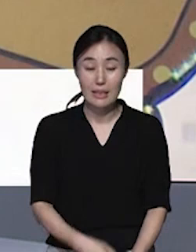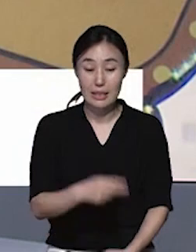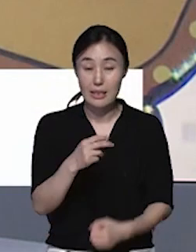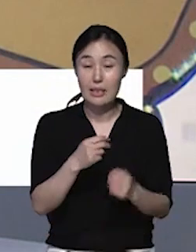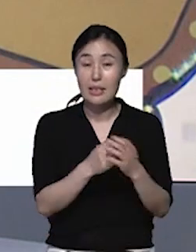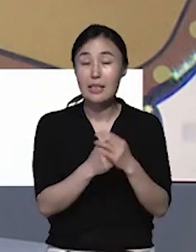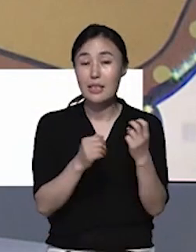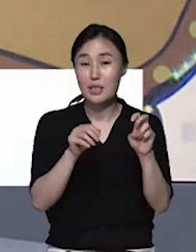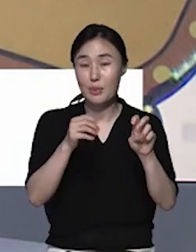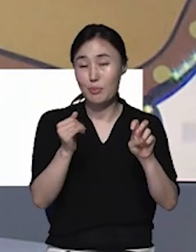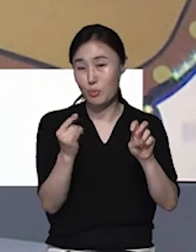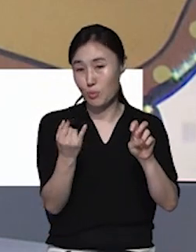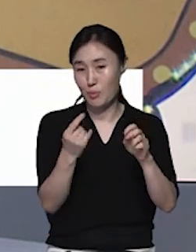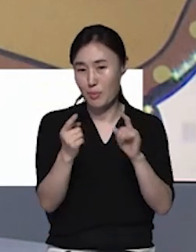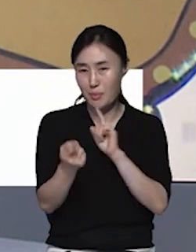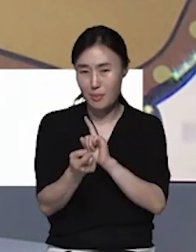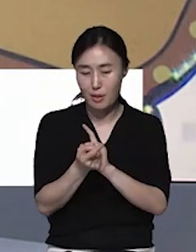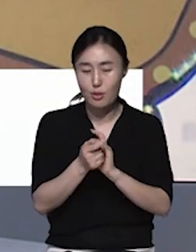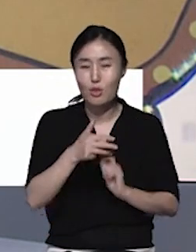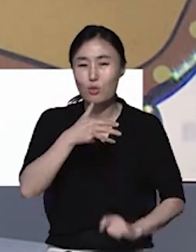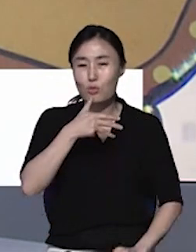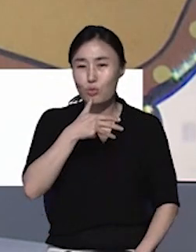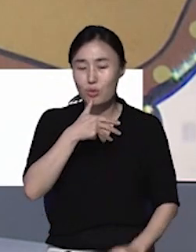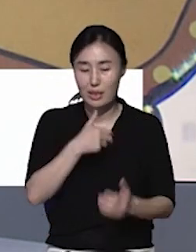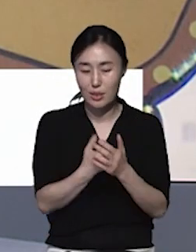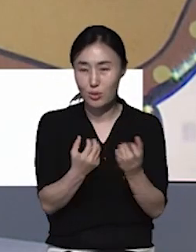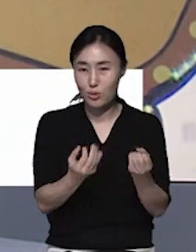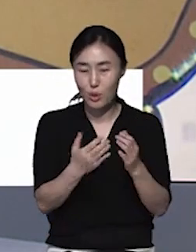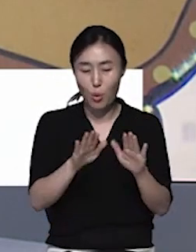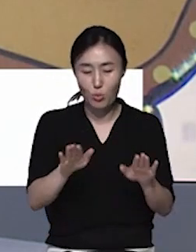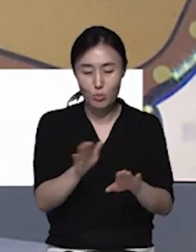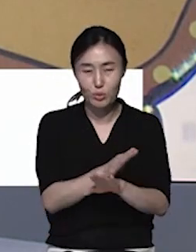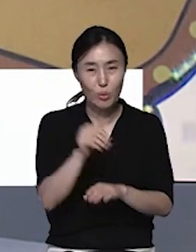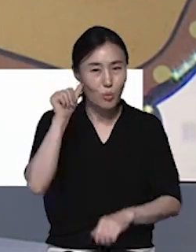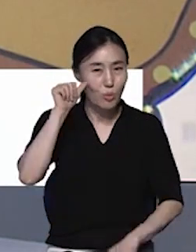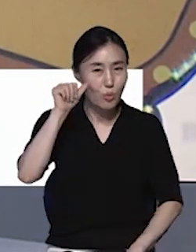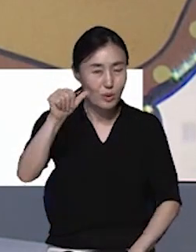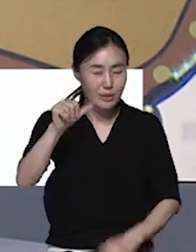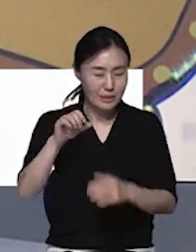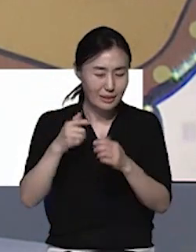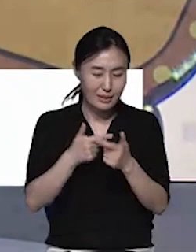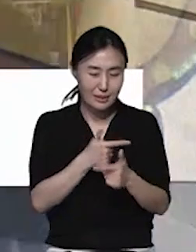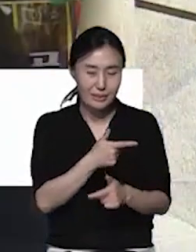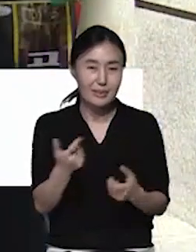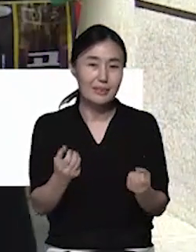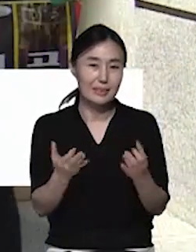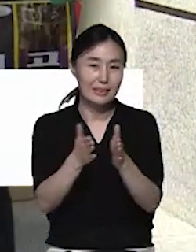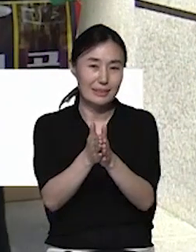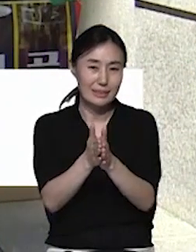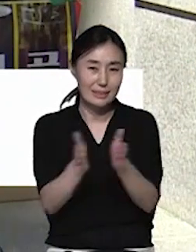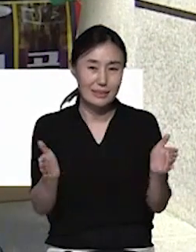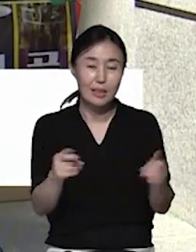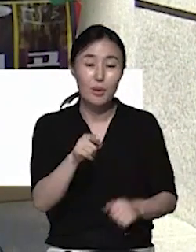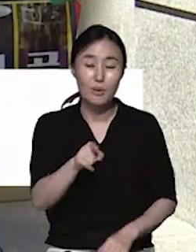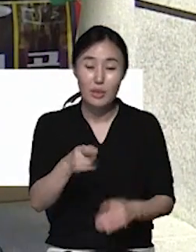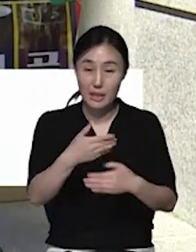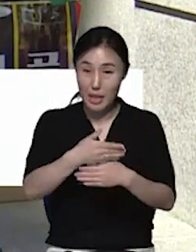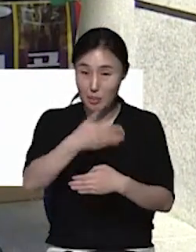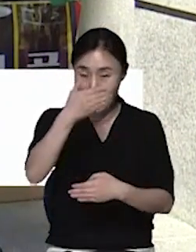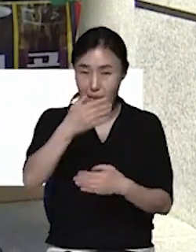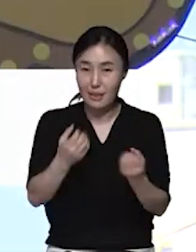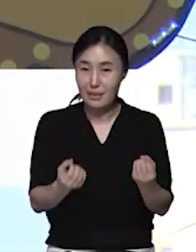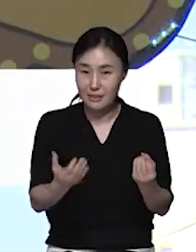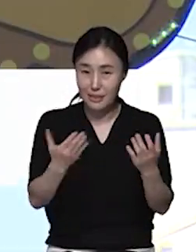20회를 맞은 광주 추억의 충장축제가 오늘부터 닷새간의 대장정을 시작했습니다. 충장축제는 오늘 개막식을